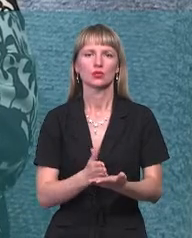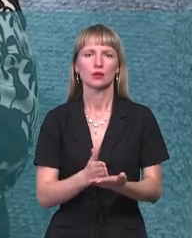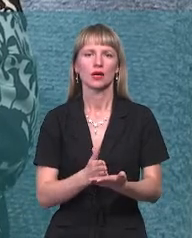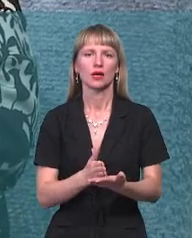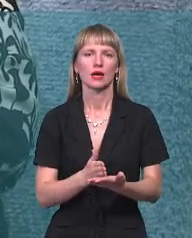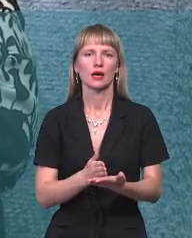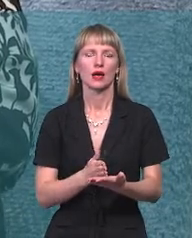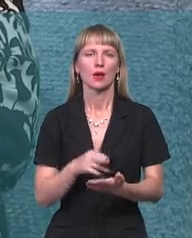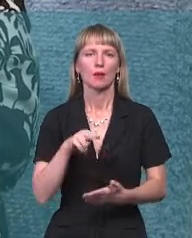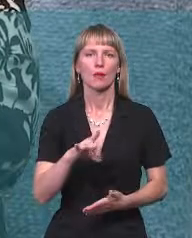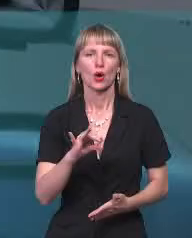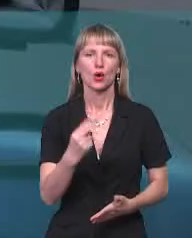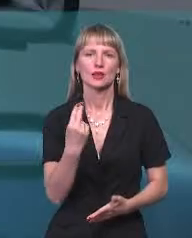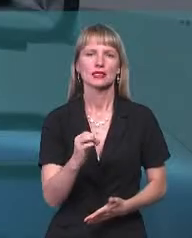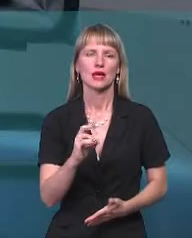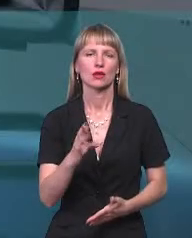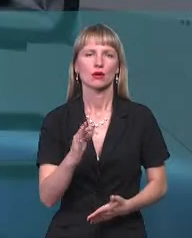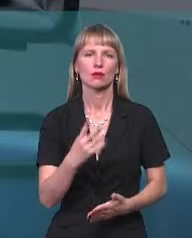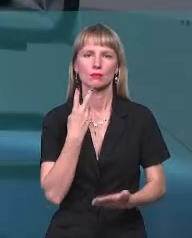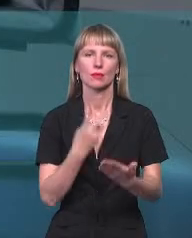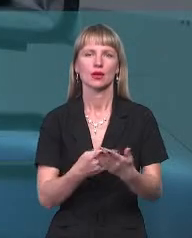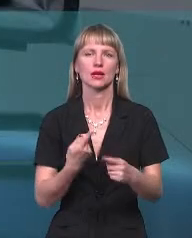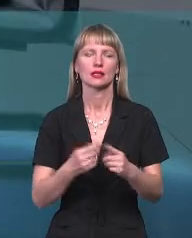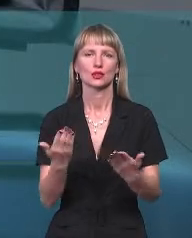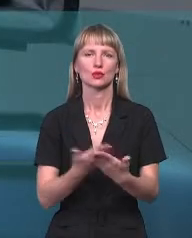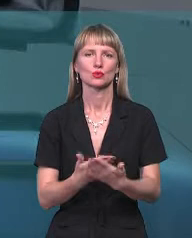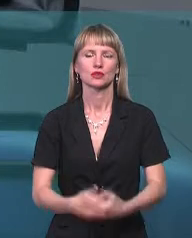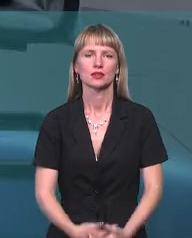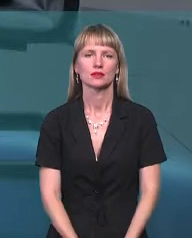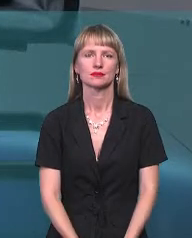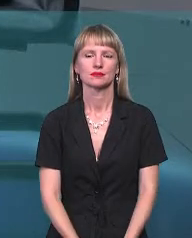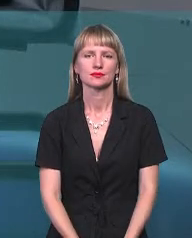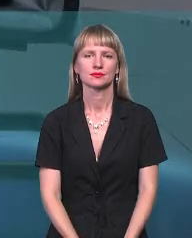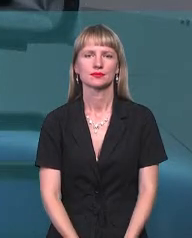служби Антоном Проценко. Покажіть нам, будь ласка, цей сюжет.